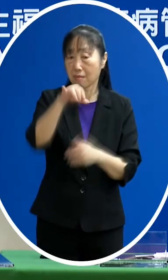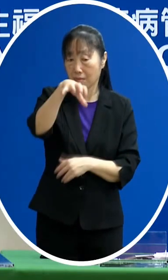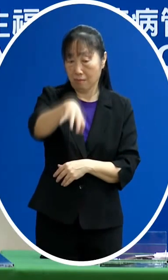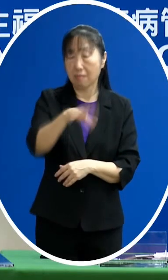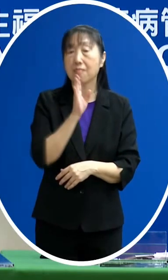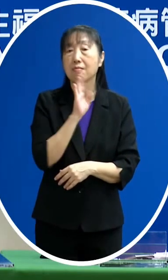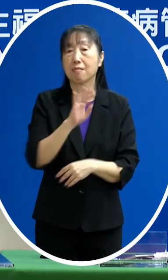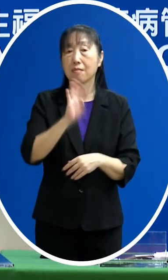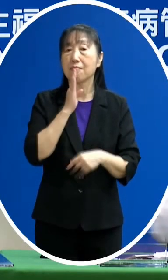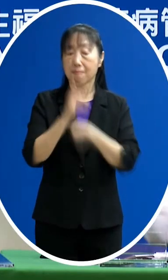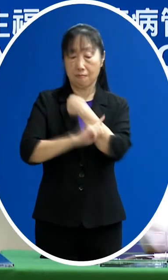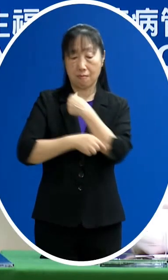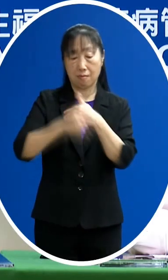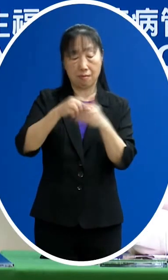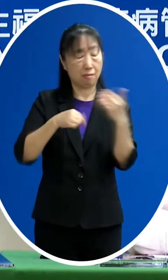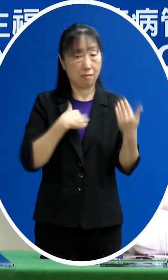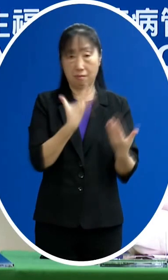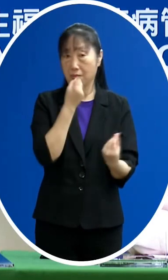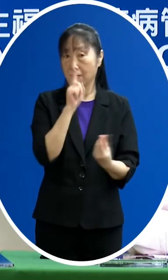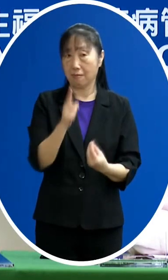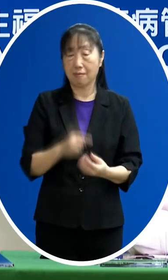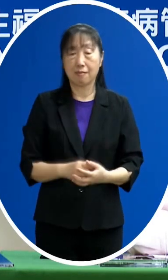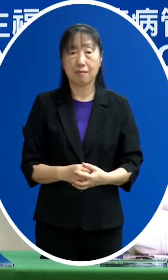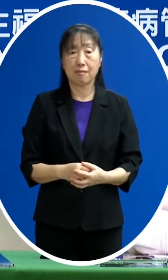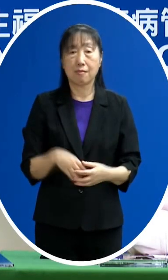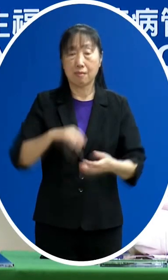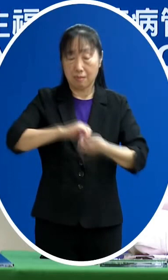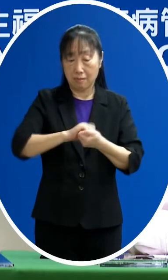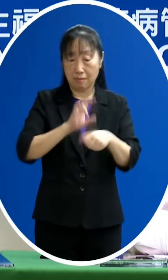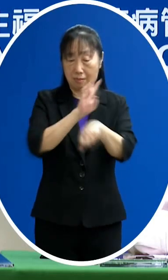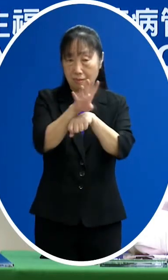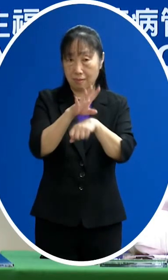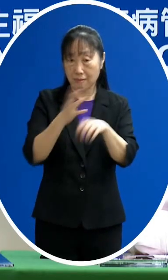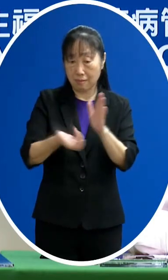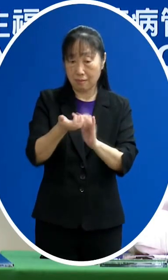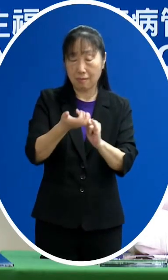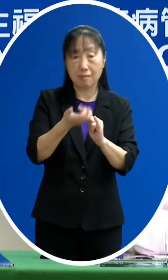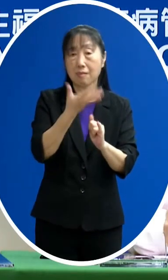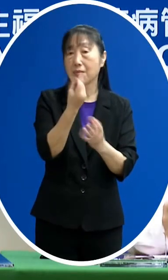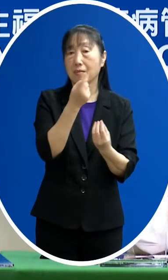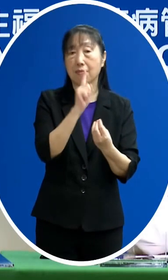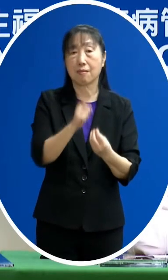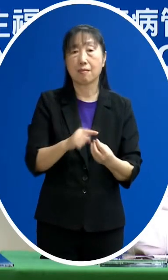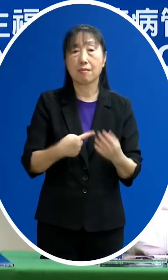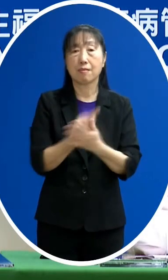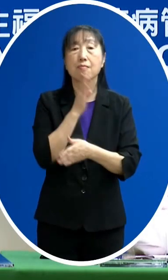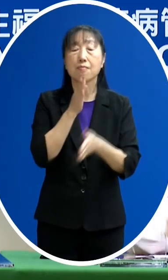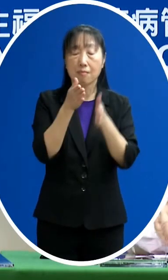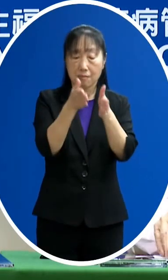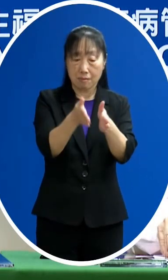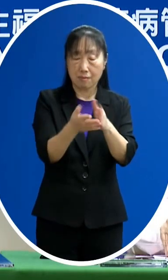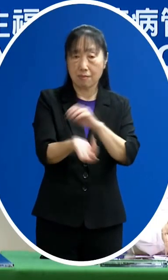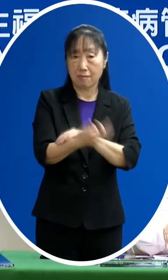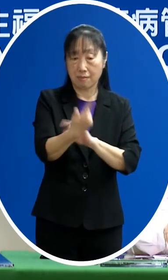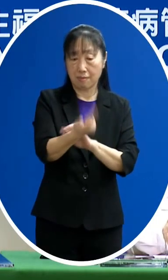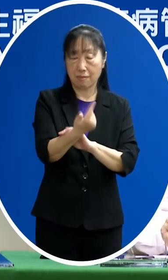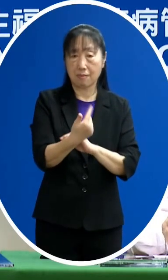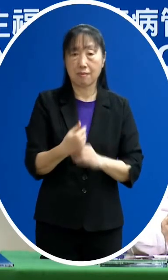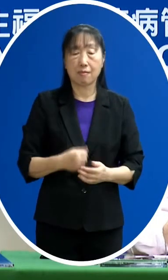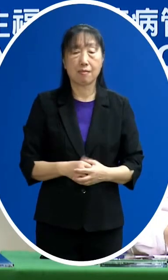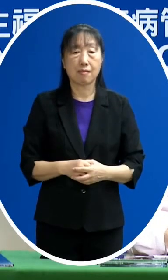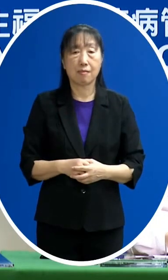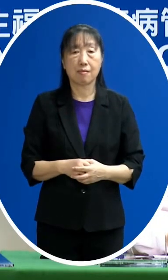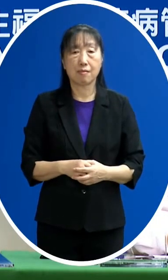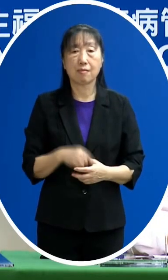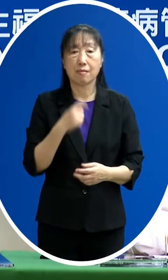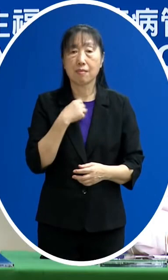们在法上面没有规定在24小时内一定要火化，但是我们要求要，就是能够尽速。